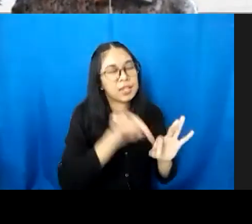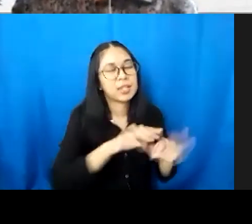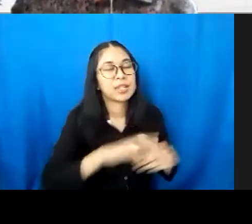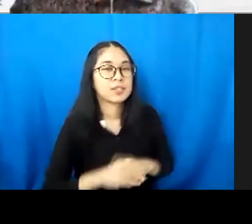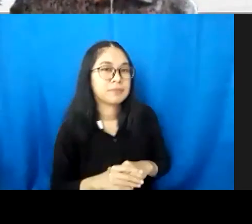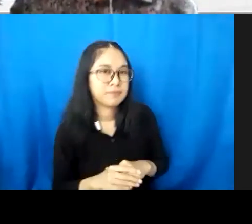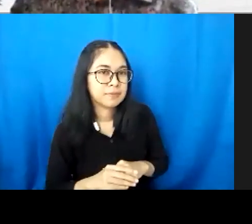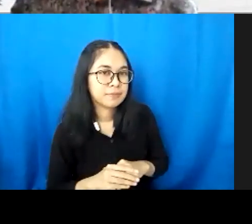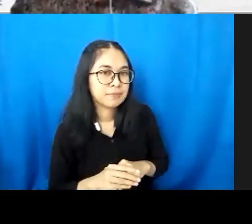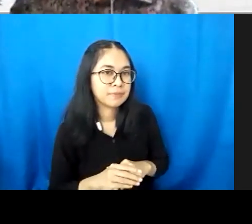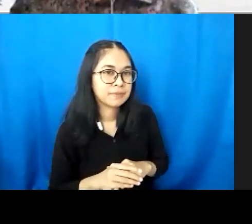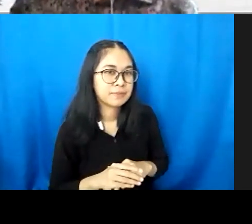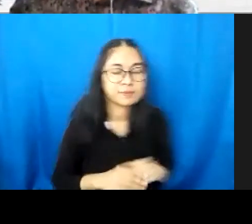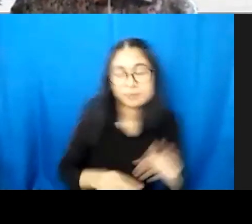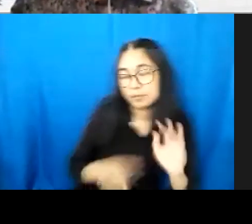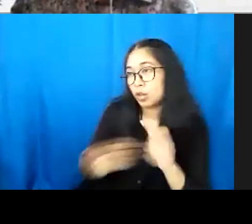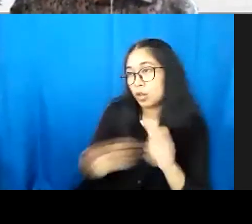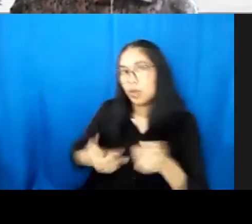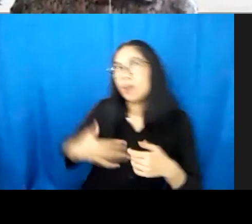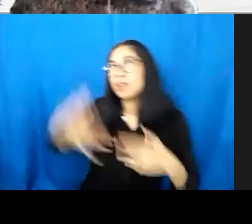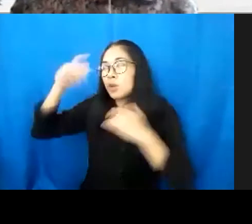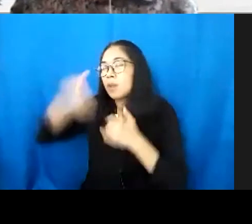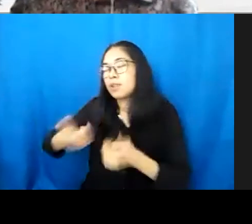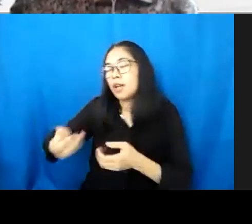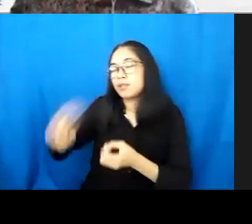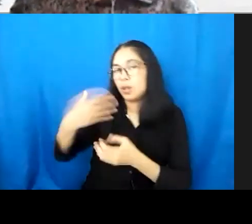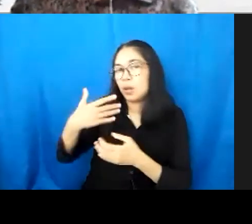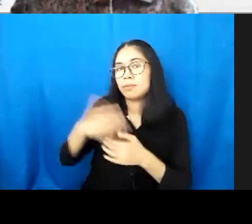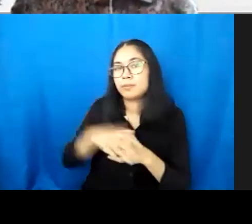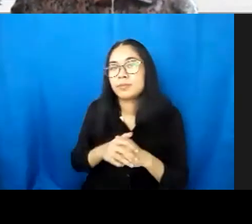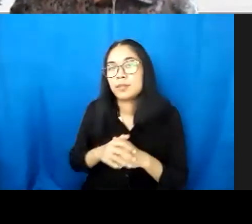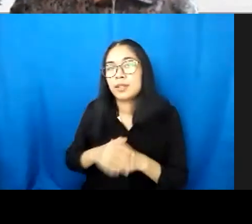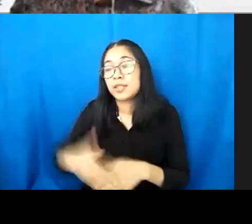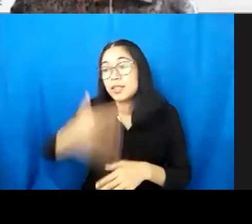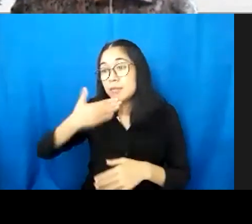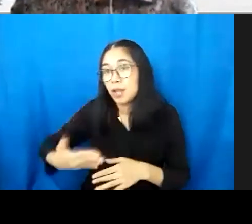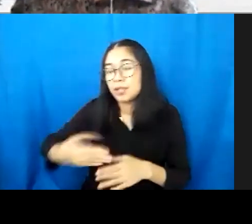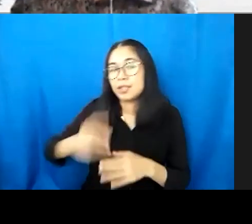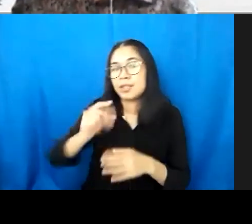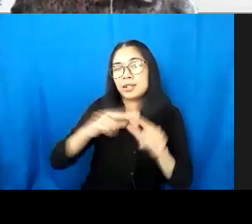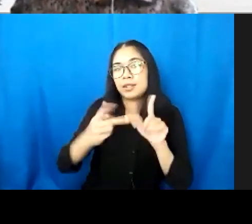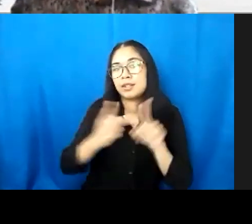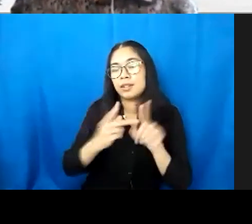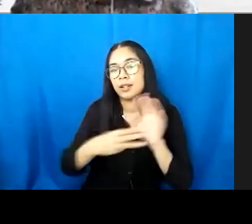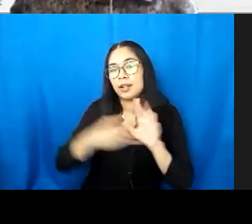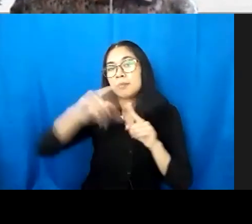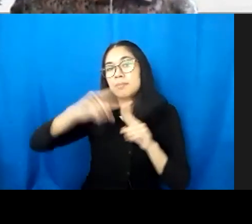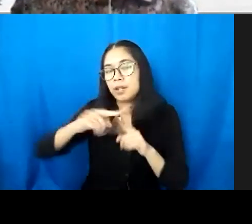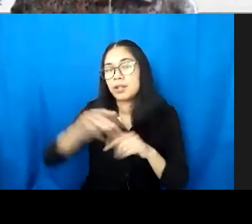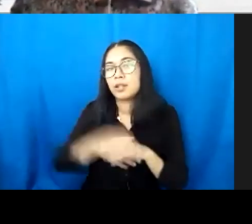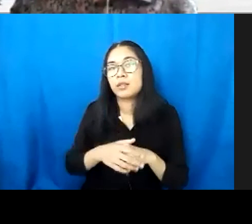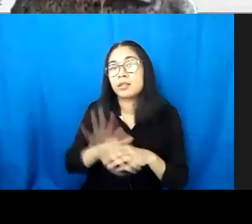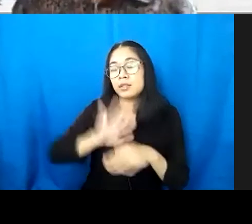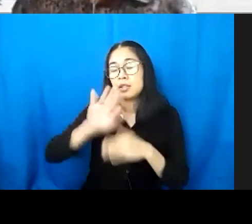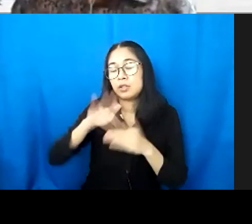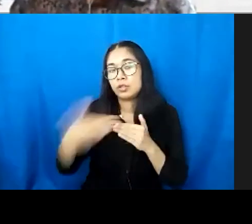Ya, mudah-mudahan tadi menjawab pertanyaan yang bertanya. Terima kasih Mas Rahman. Selanjutnya untuk pertanyaan yang